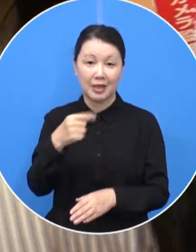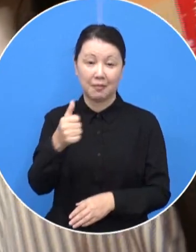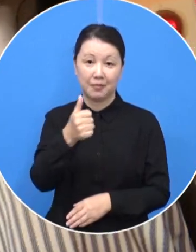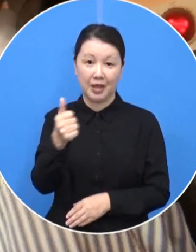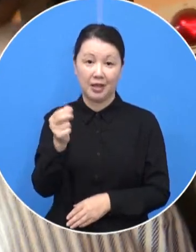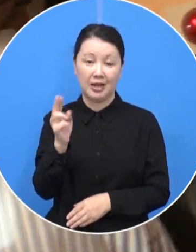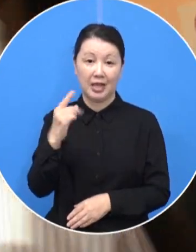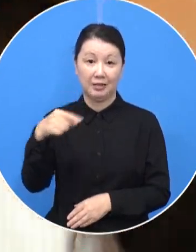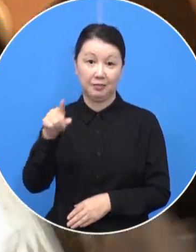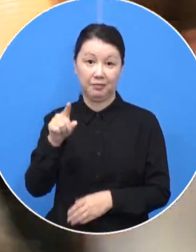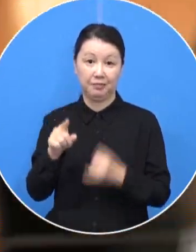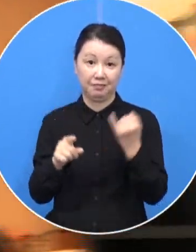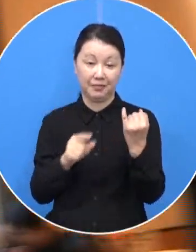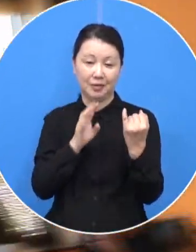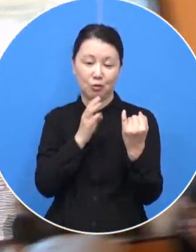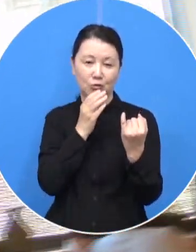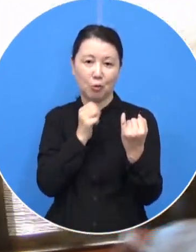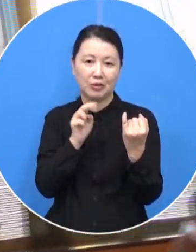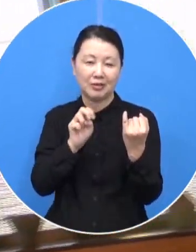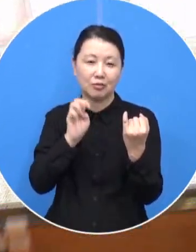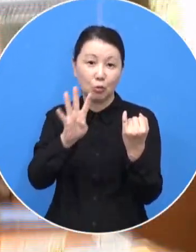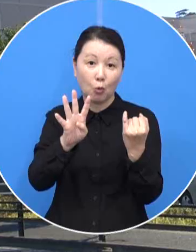タンダラインさん、24歳。